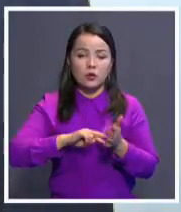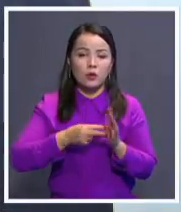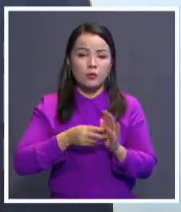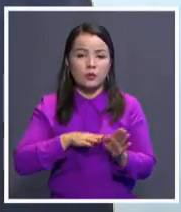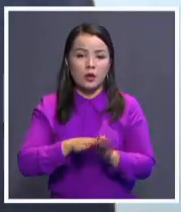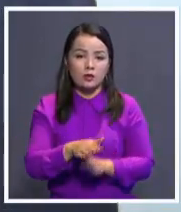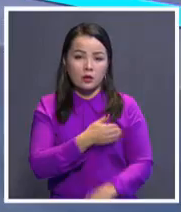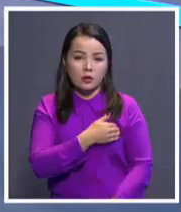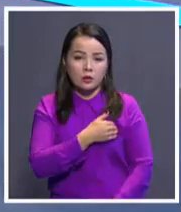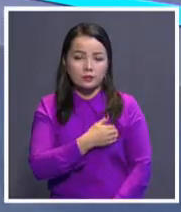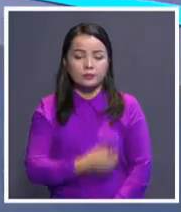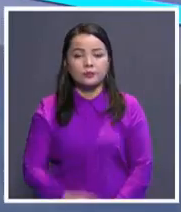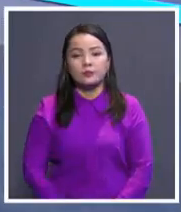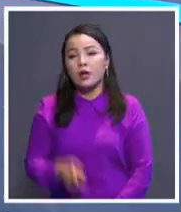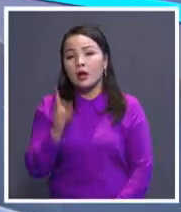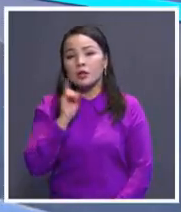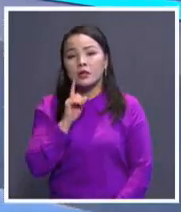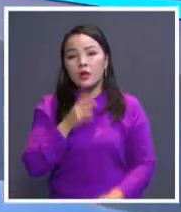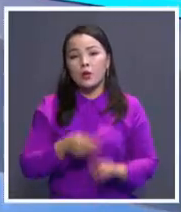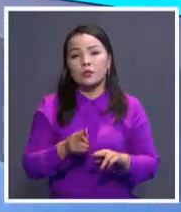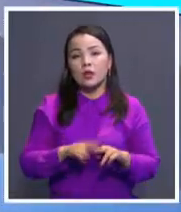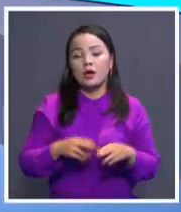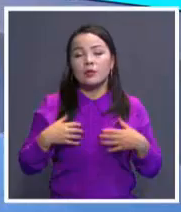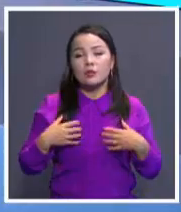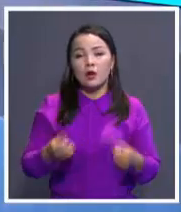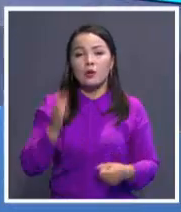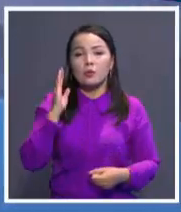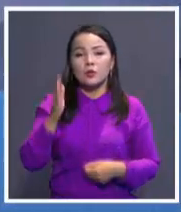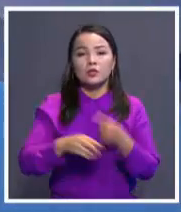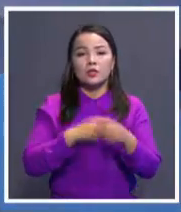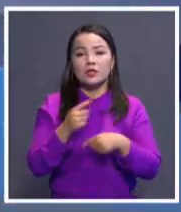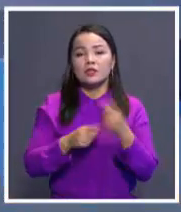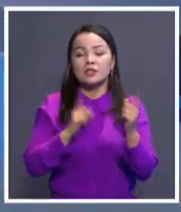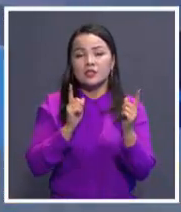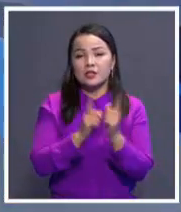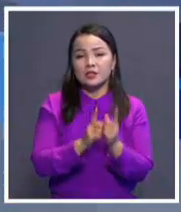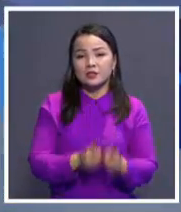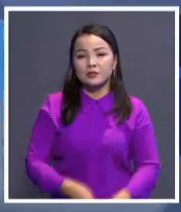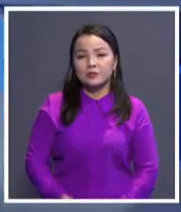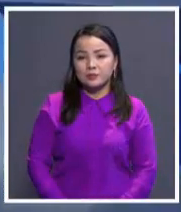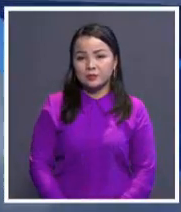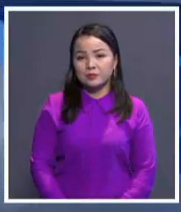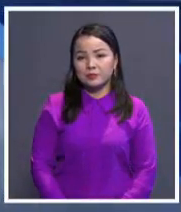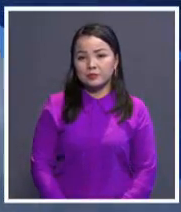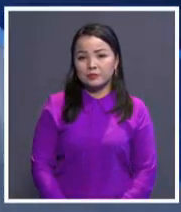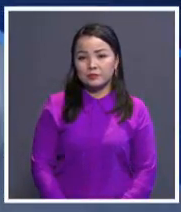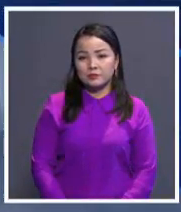мақсат етеміз. Мен сіздермен ертең эфирде жолығам. Жаңалық күтіңіздер.